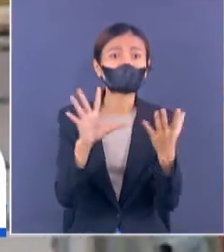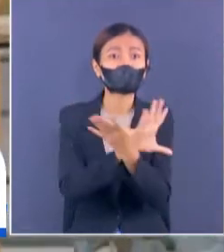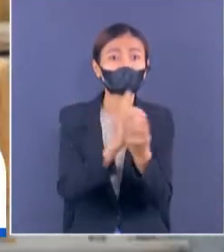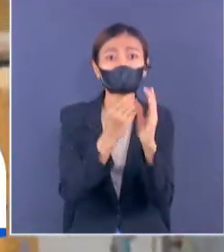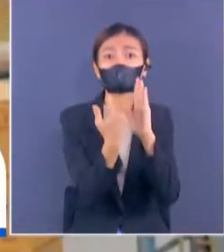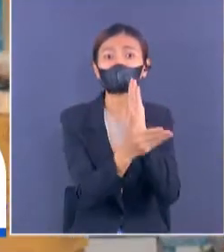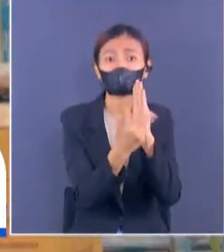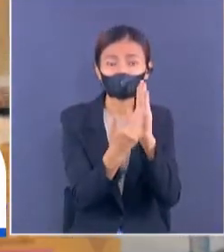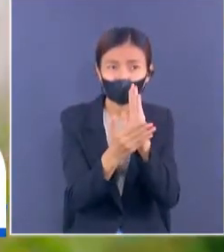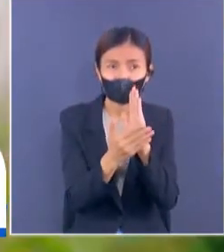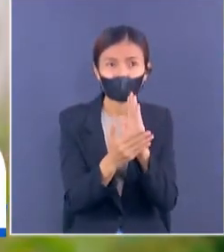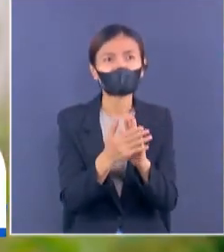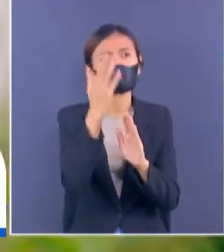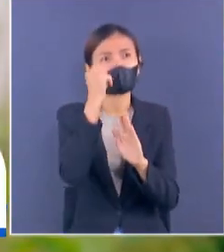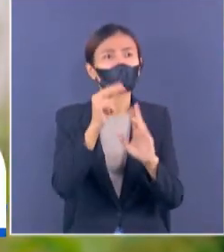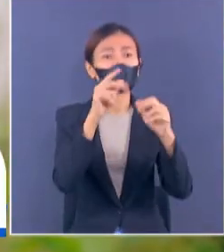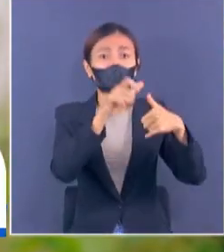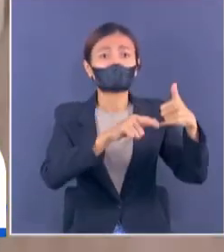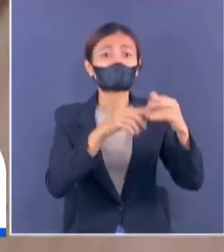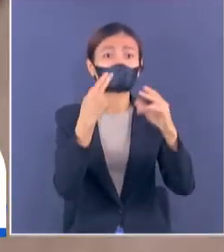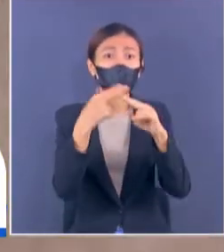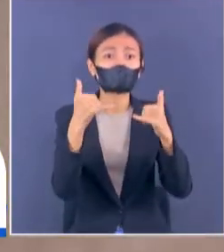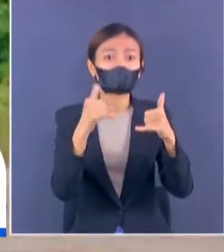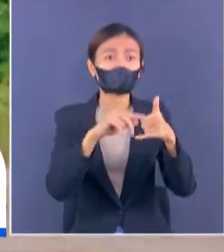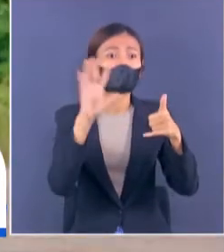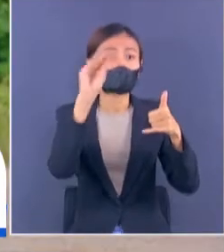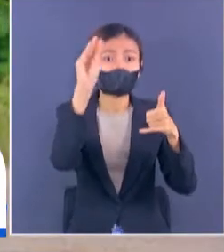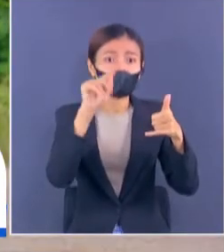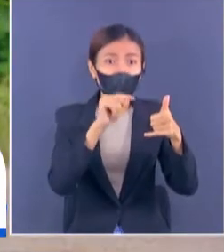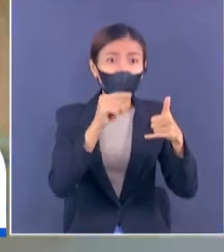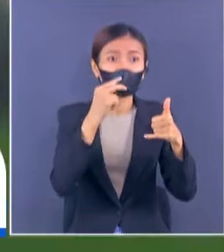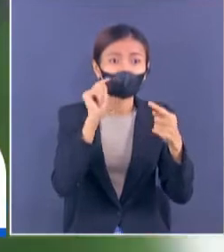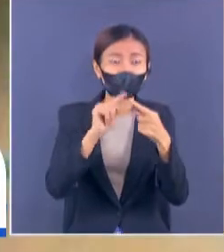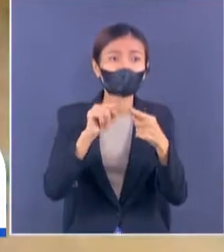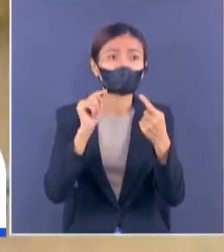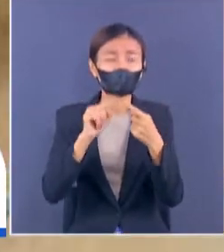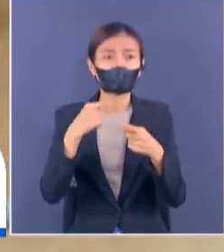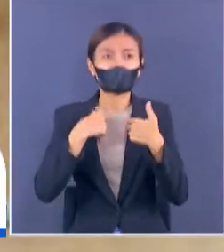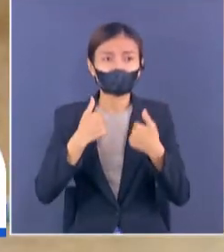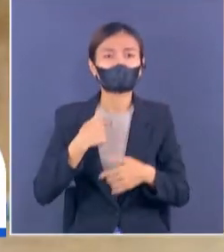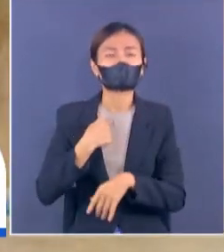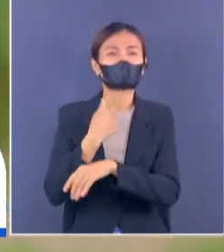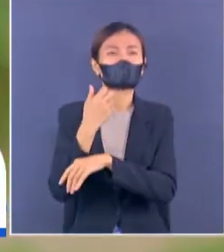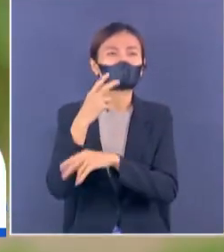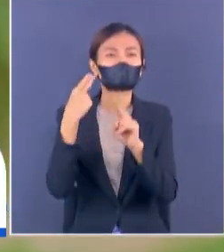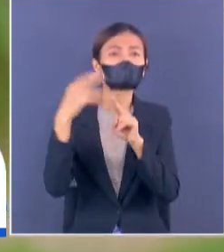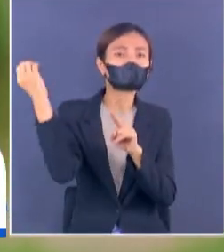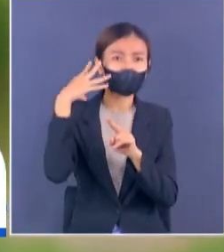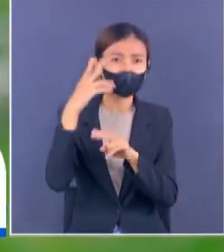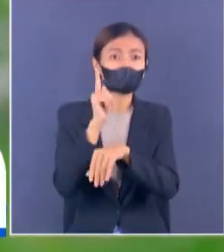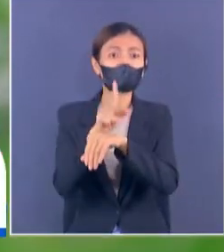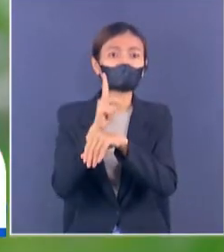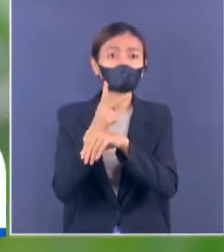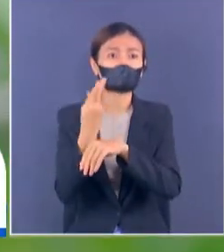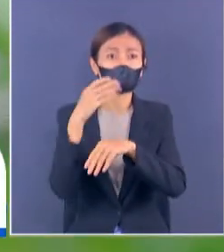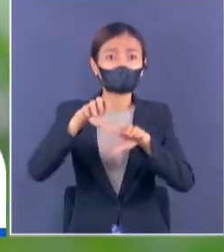กับเรื่องราวของดาวอดีตเน็ตไอดอลที่ตัวเองพลาดไปรีวิวสินค้าเกินจริงจนเกิดกระแสดราม่าทำให้ต้องหนีออกจ